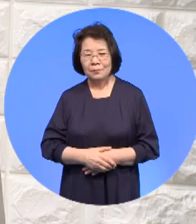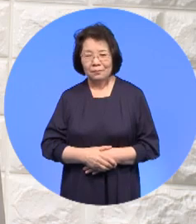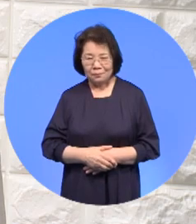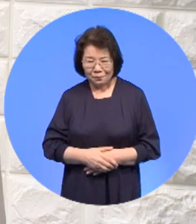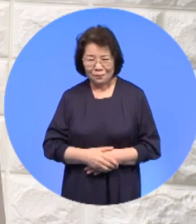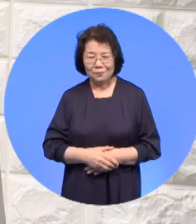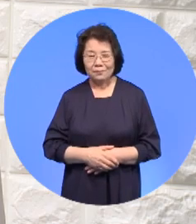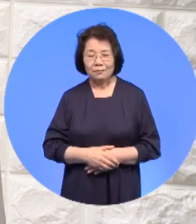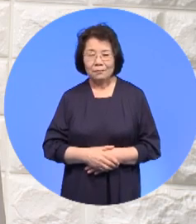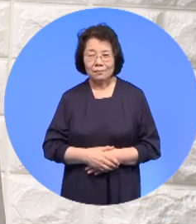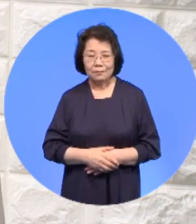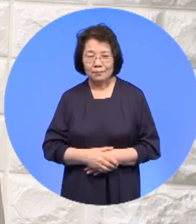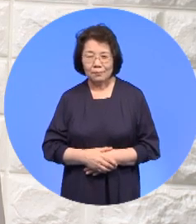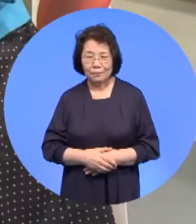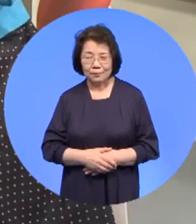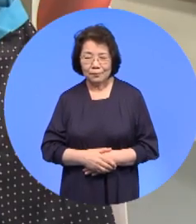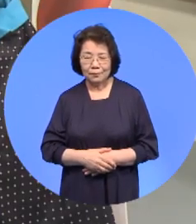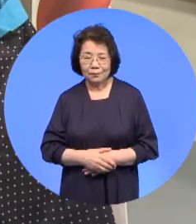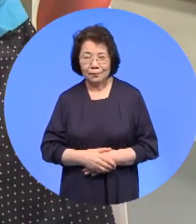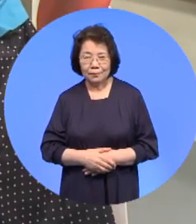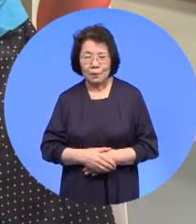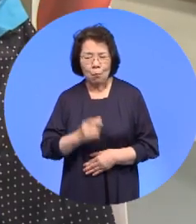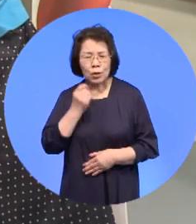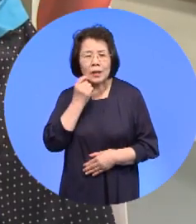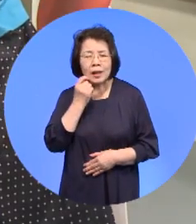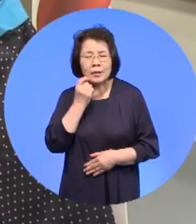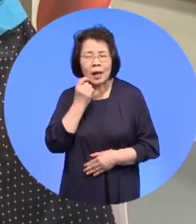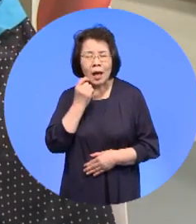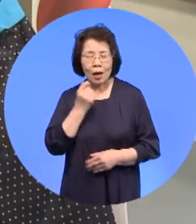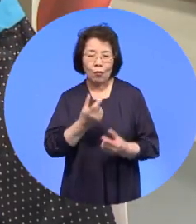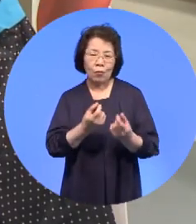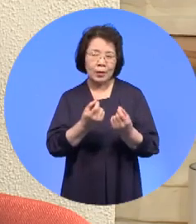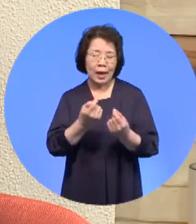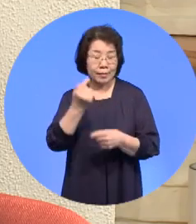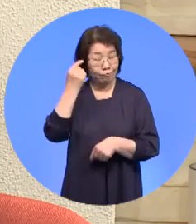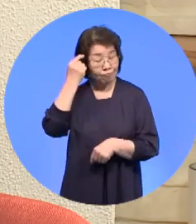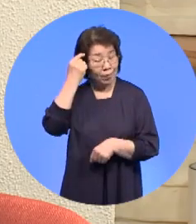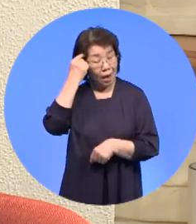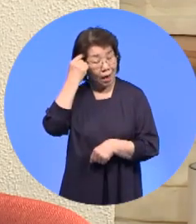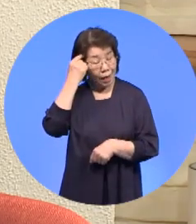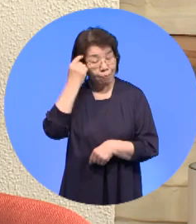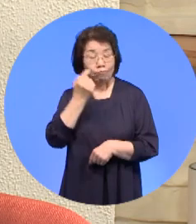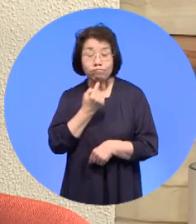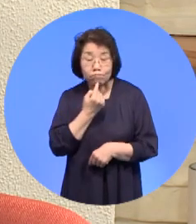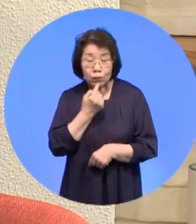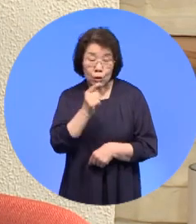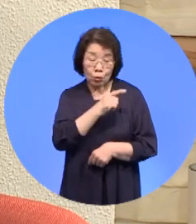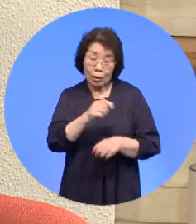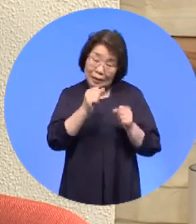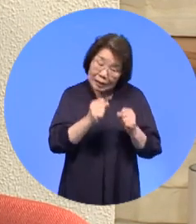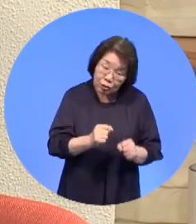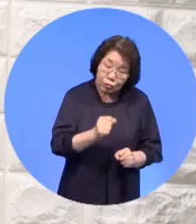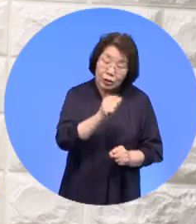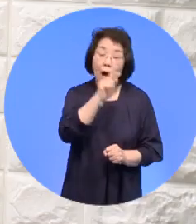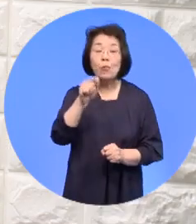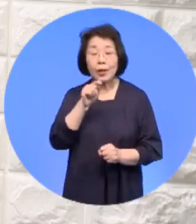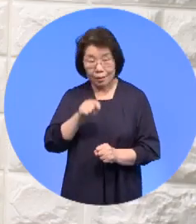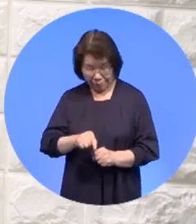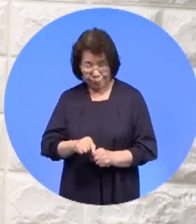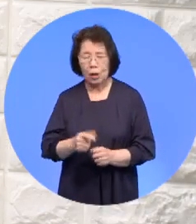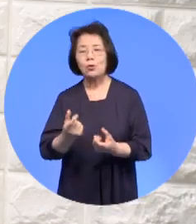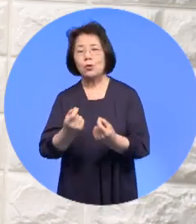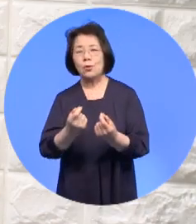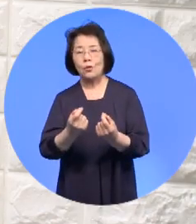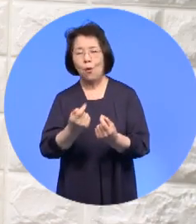悪はばきますよもしかしたらテレビの前の皆さんもはてなが追加になって育った本当もう俺だけじゃ